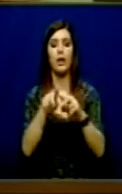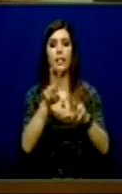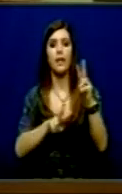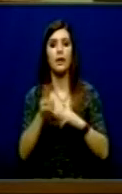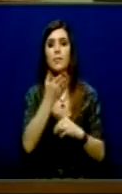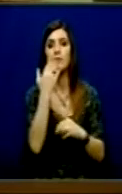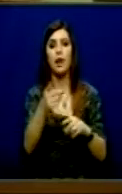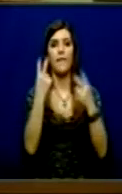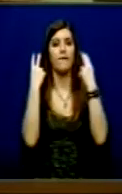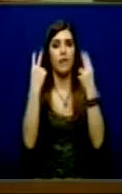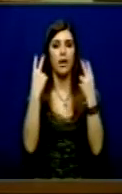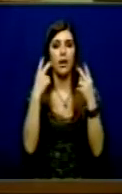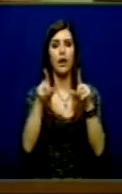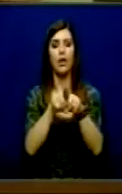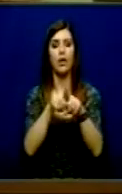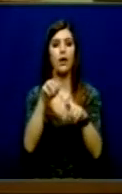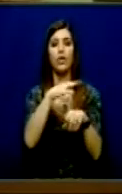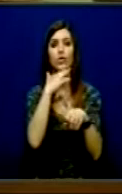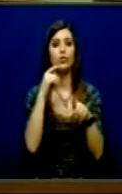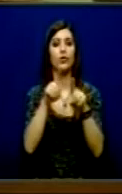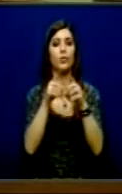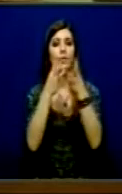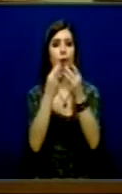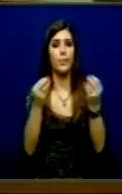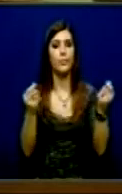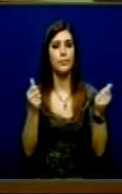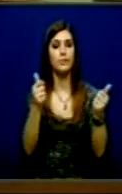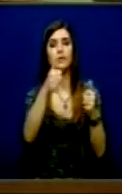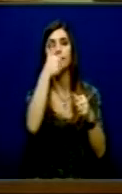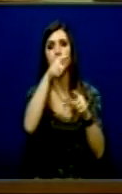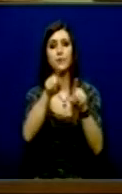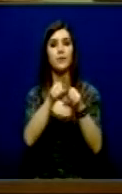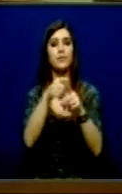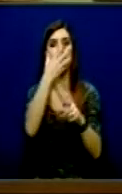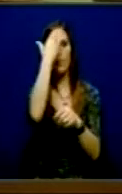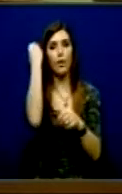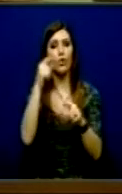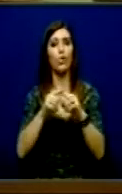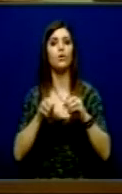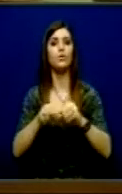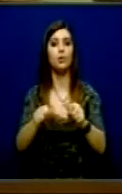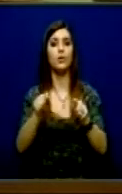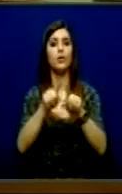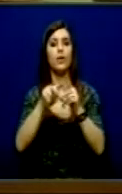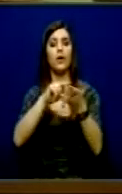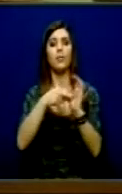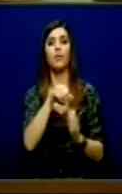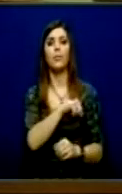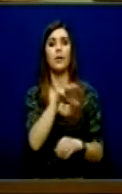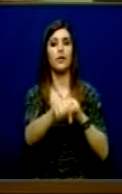vlerave izbeha to duke lejuar që të shpërndara të trajtohen si prona të partive, grupeve e